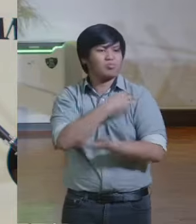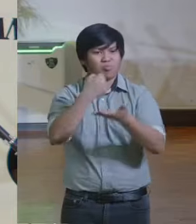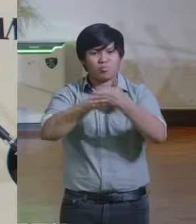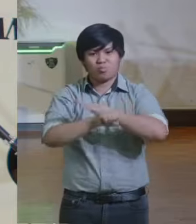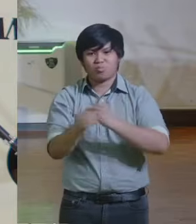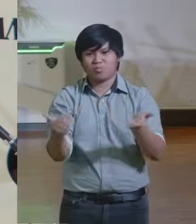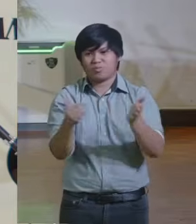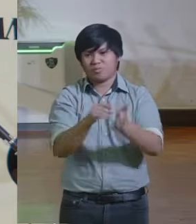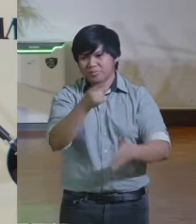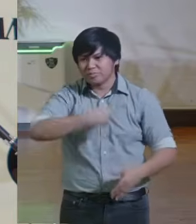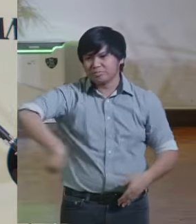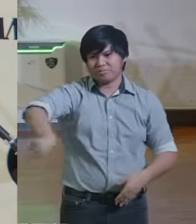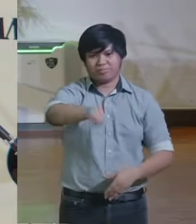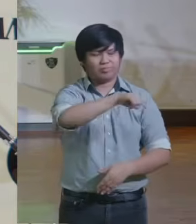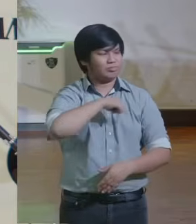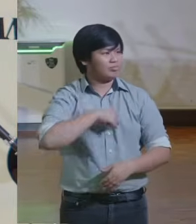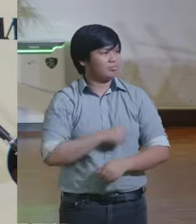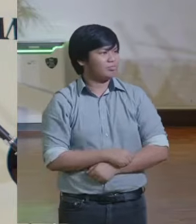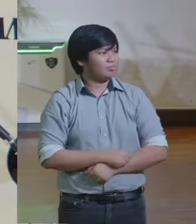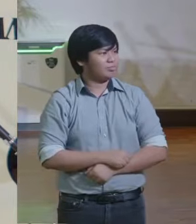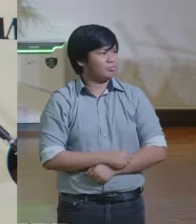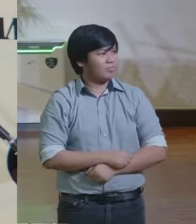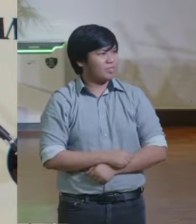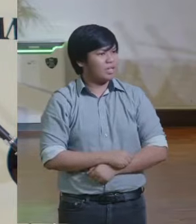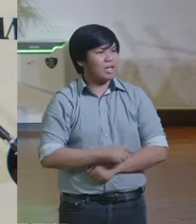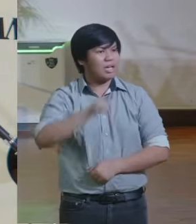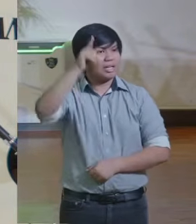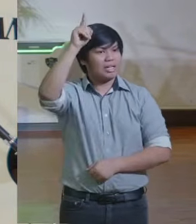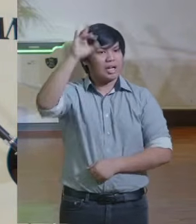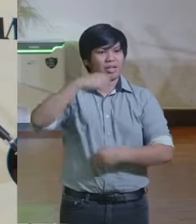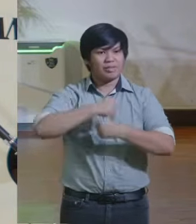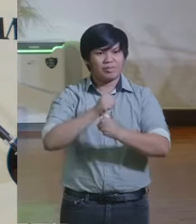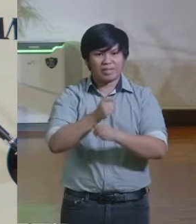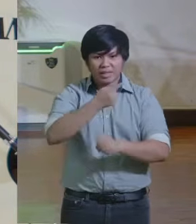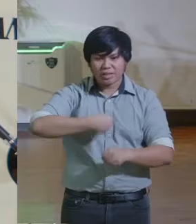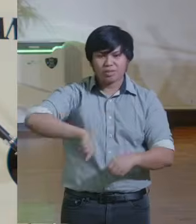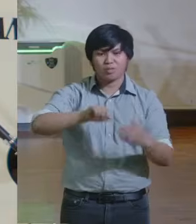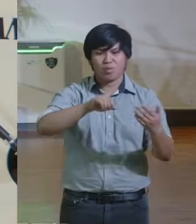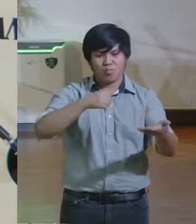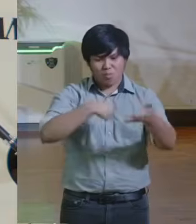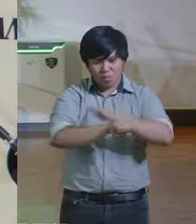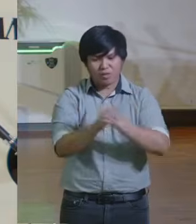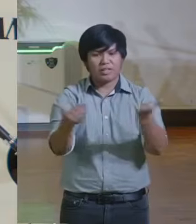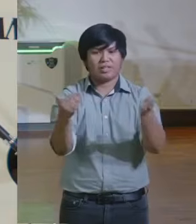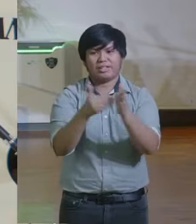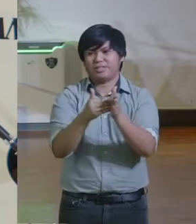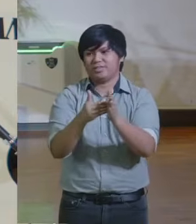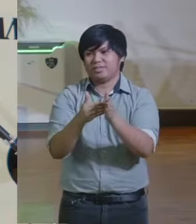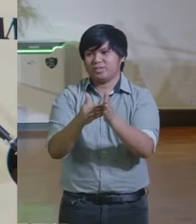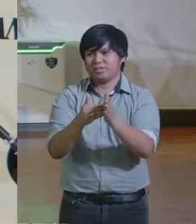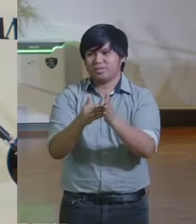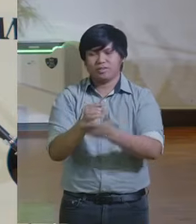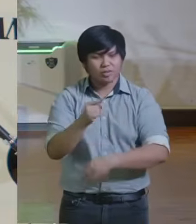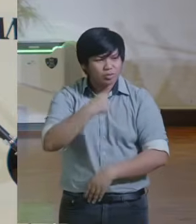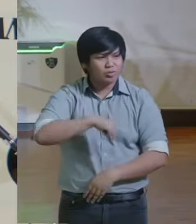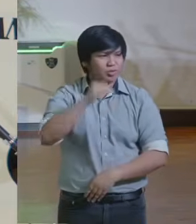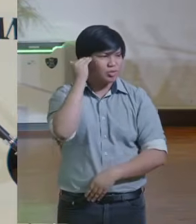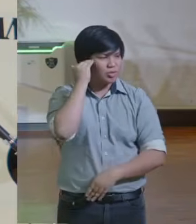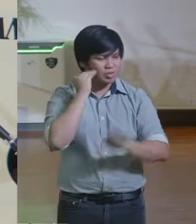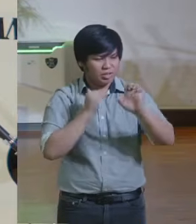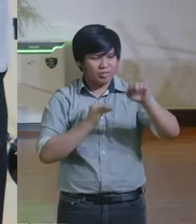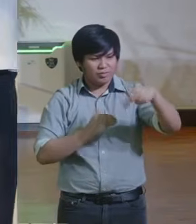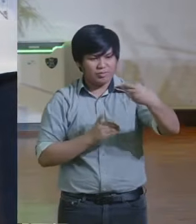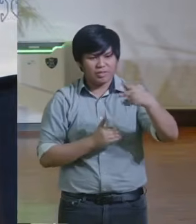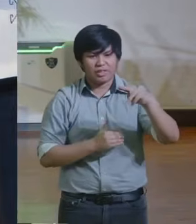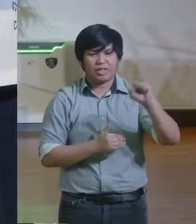1, verse 3. He has caused us to be born again. No? Alam natin yun sa Ephesians 1:4.